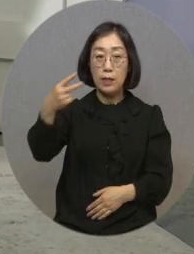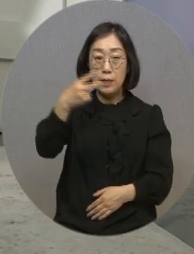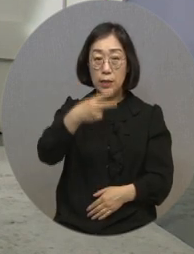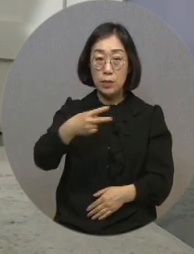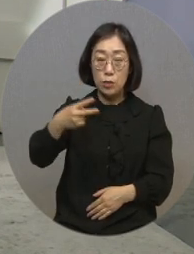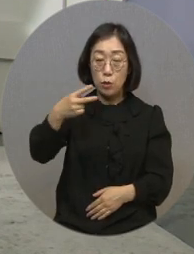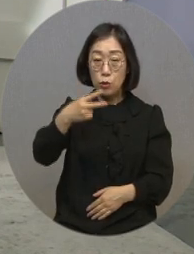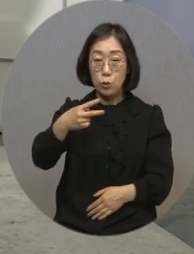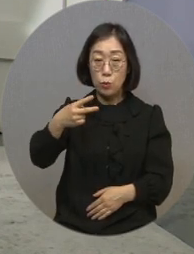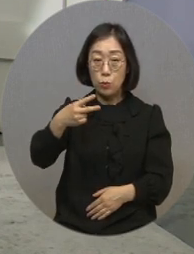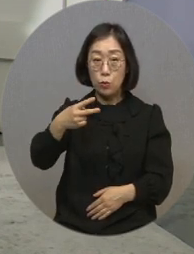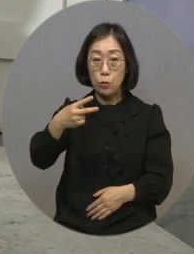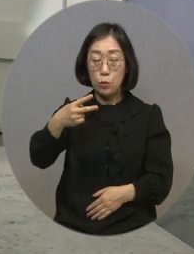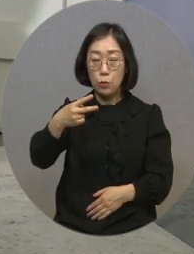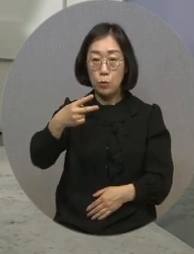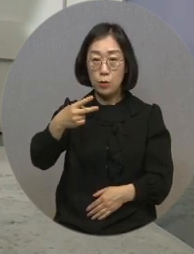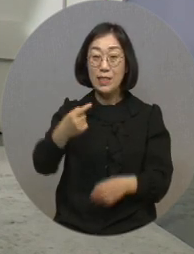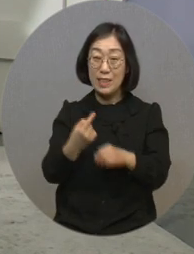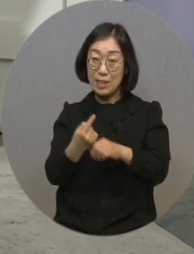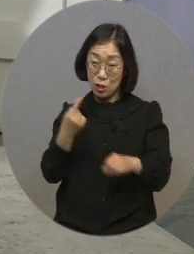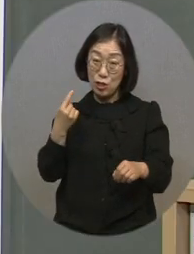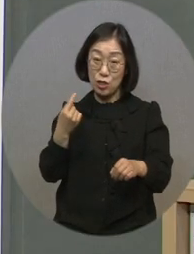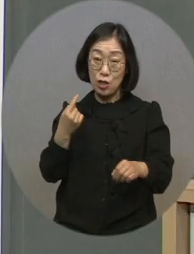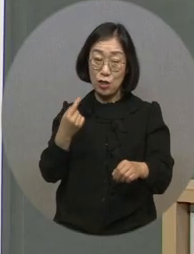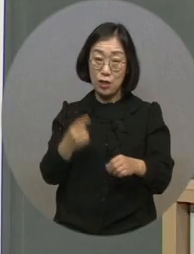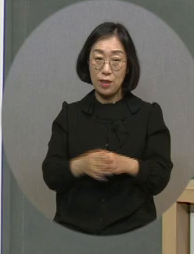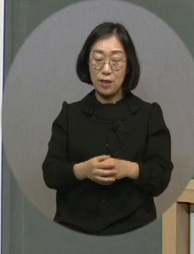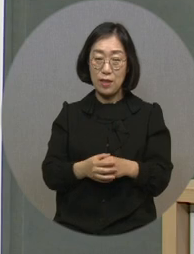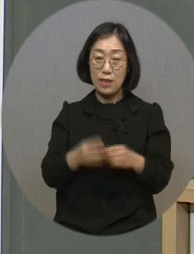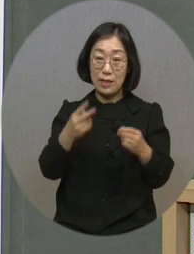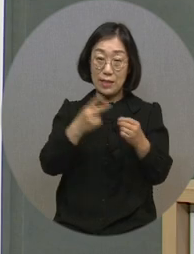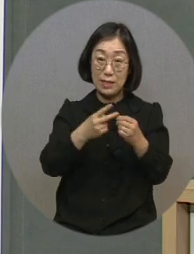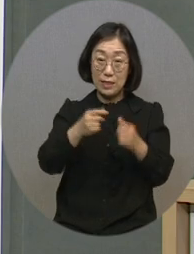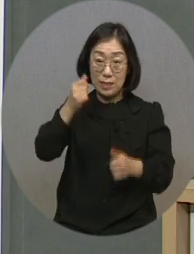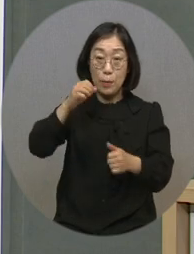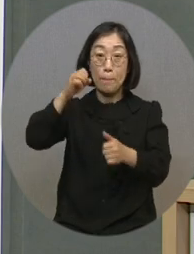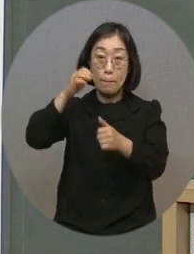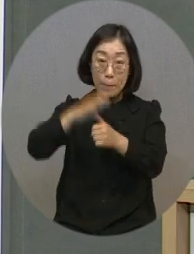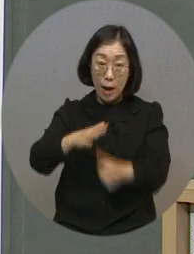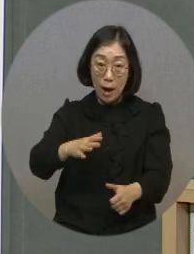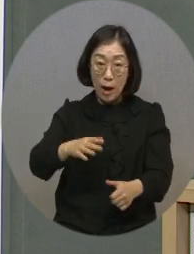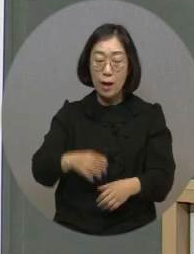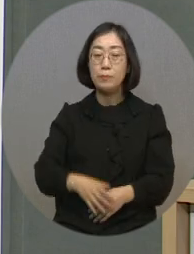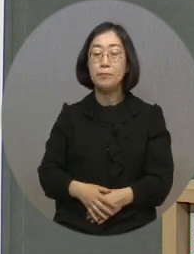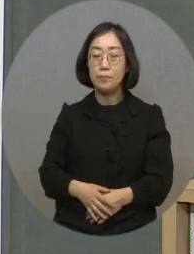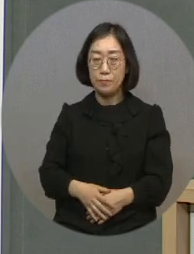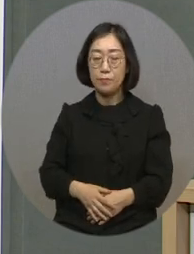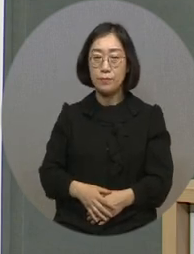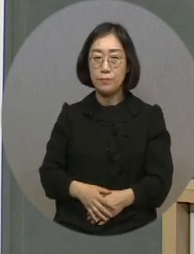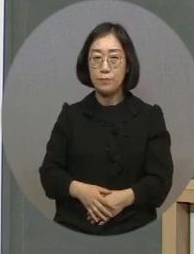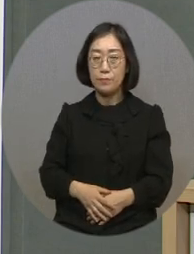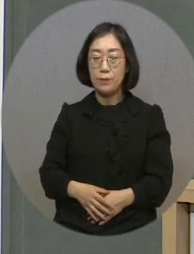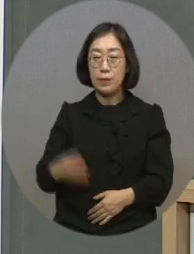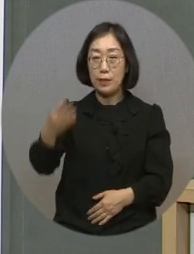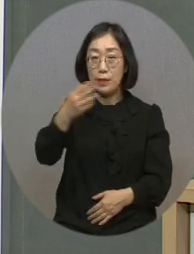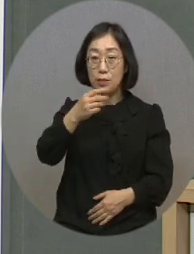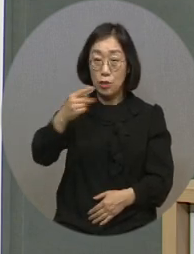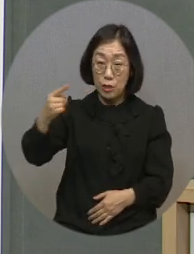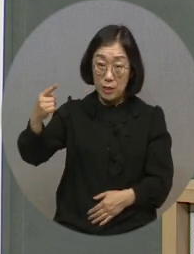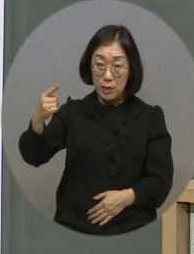2000년도 2차 시험에 떨어졌다가 2001년도에 이제 2차 시험, 3차 시험을 그냥 연속으로